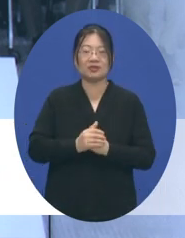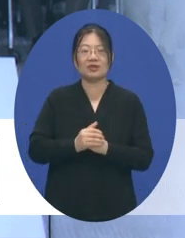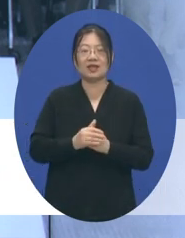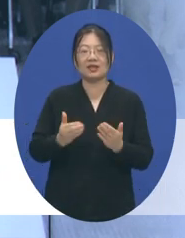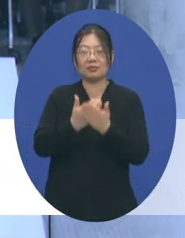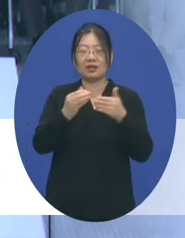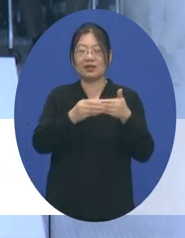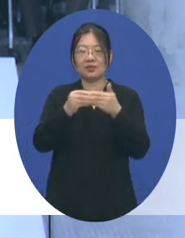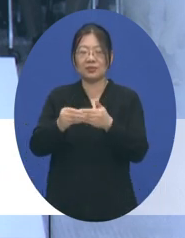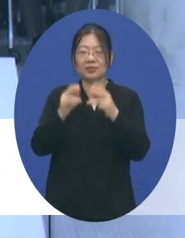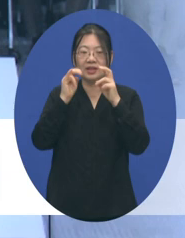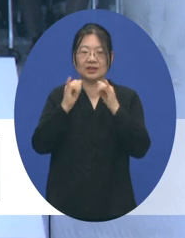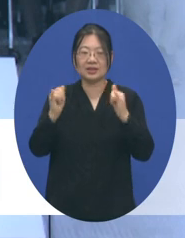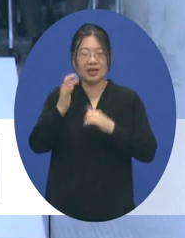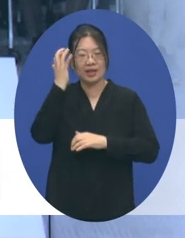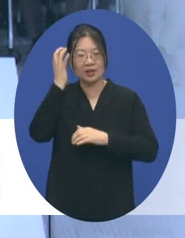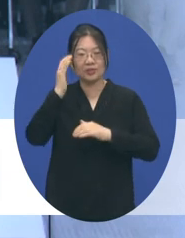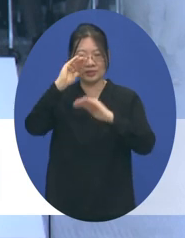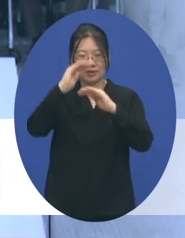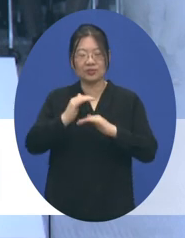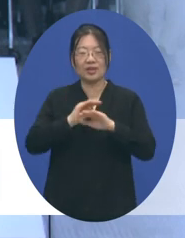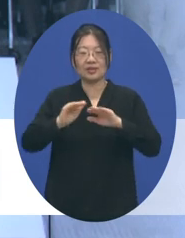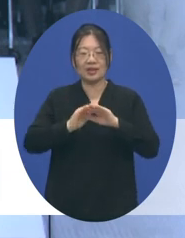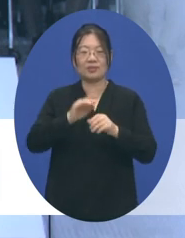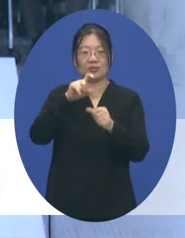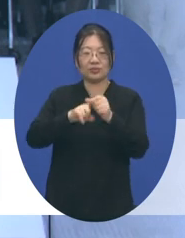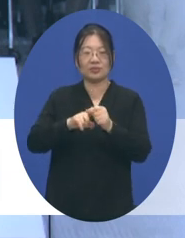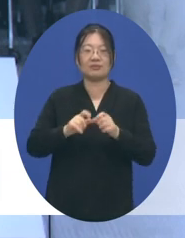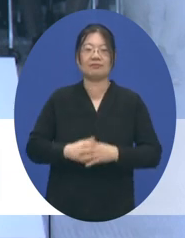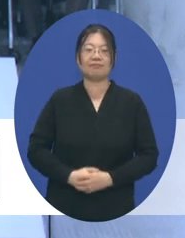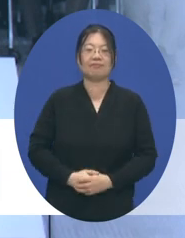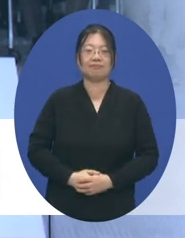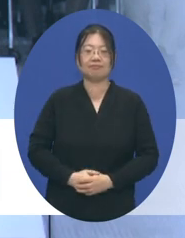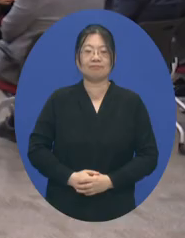기업인들의 애로사항도 해결하자는 취지입니다. 서문영 기자입니다.